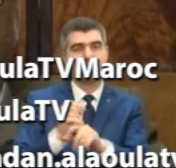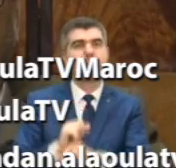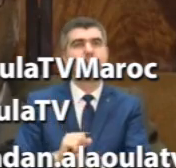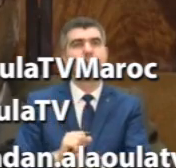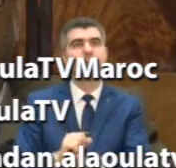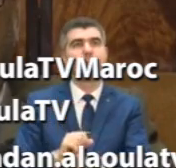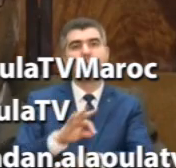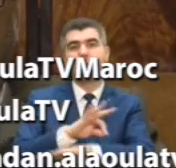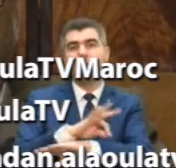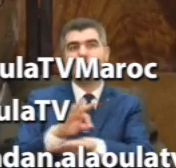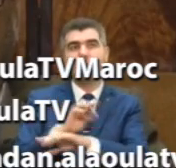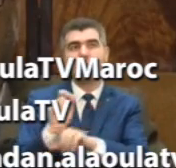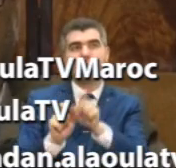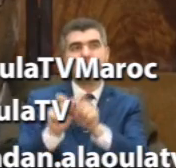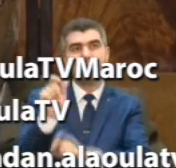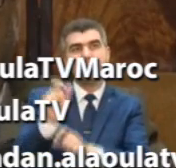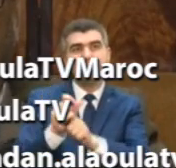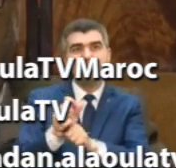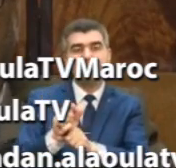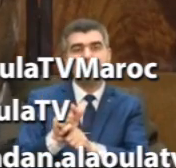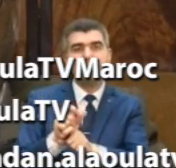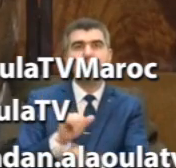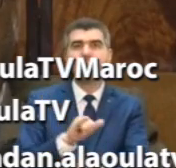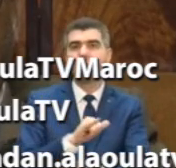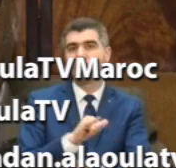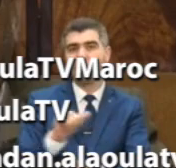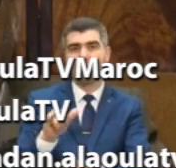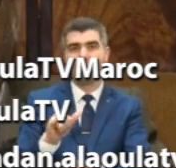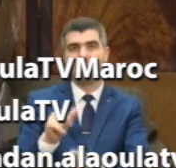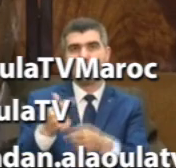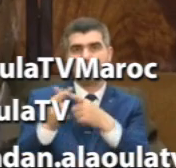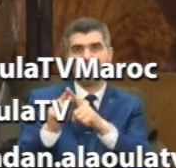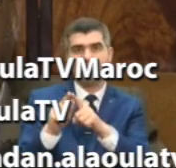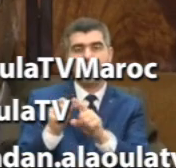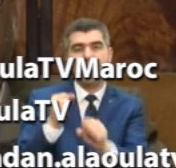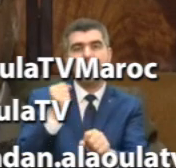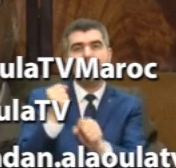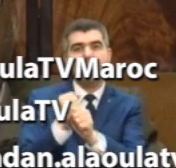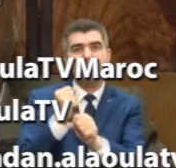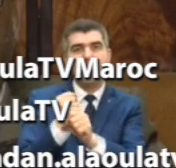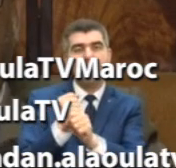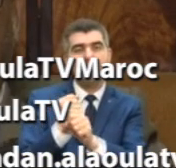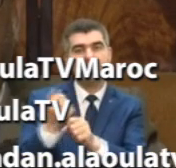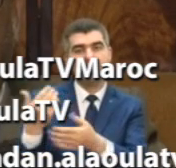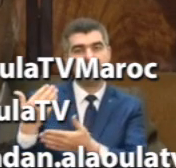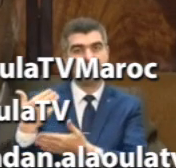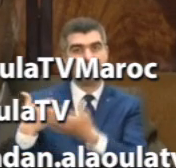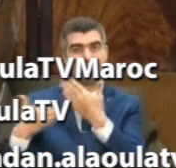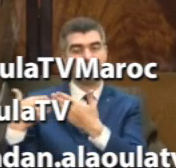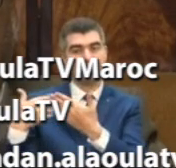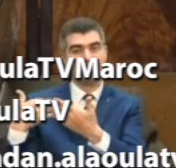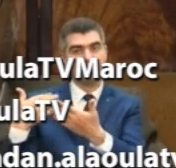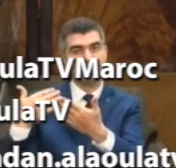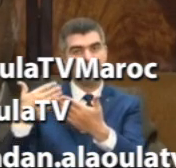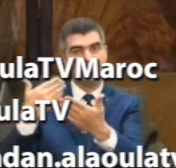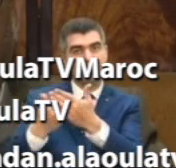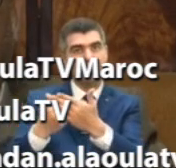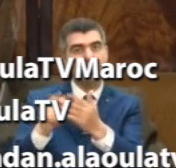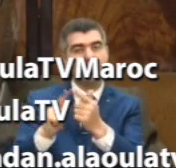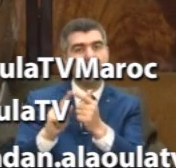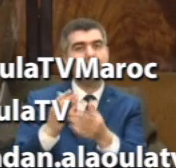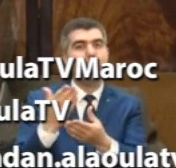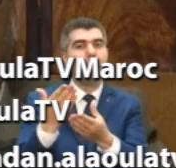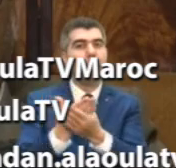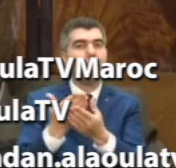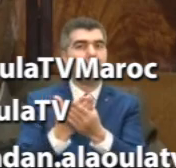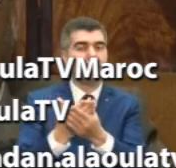السيد الوزير ما يمكنش يكون الجزاء ديال الخدمه ديالها انه يتم الضغط عليها في ملفات